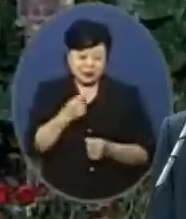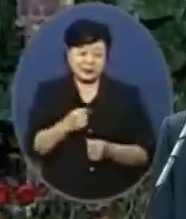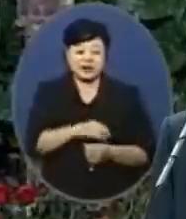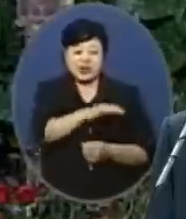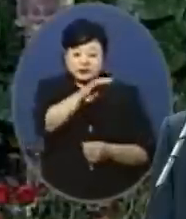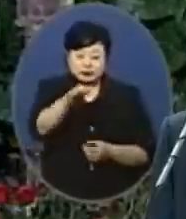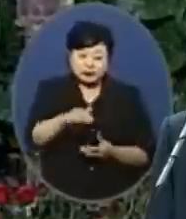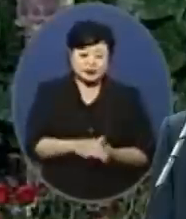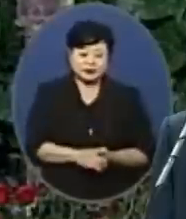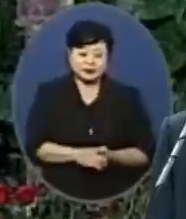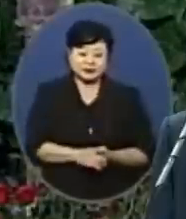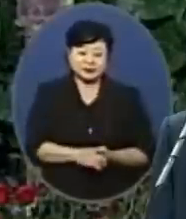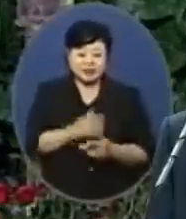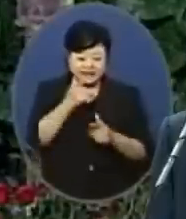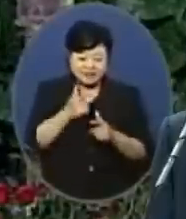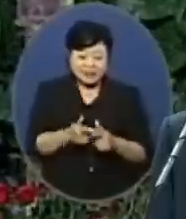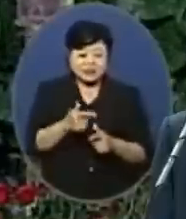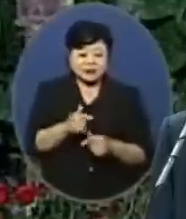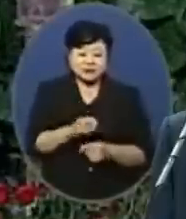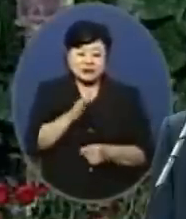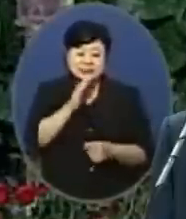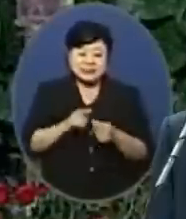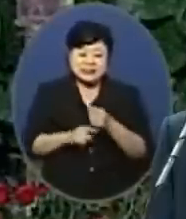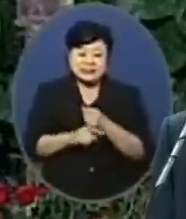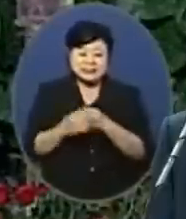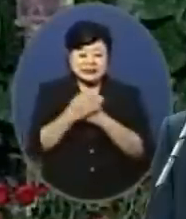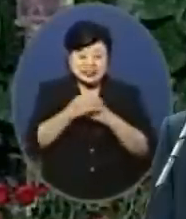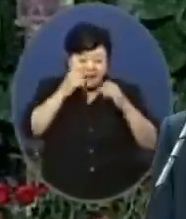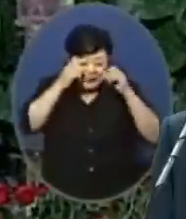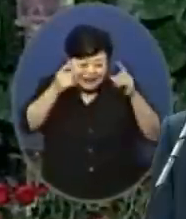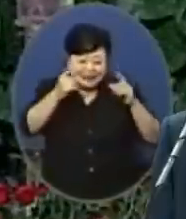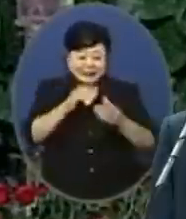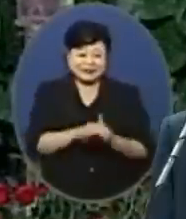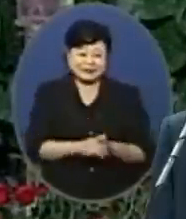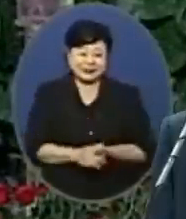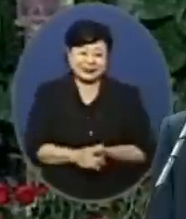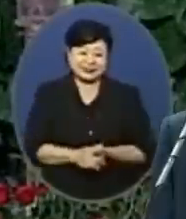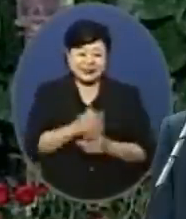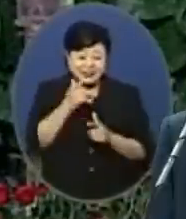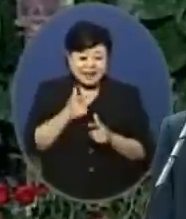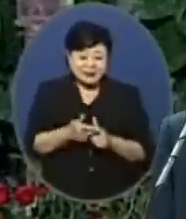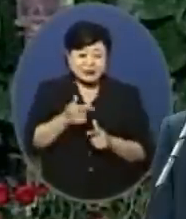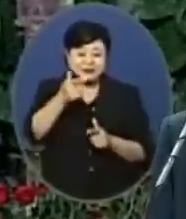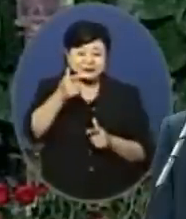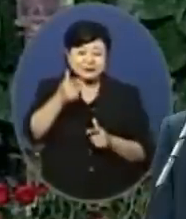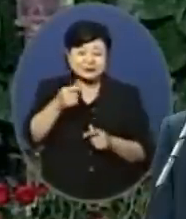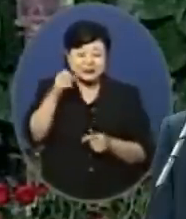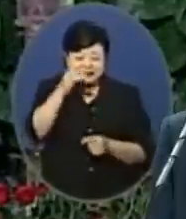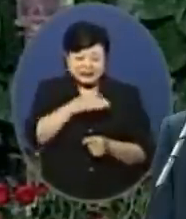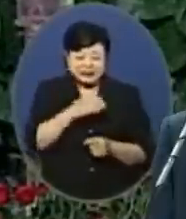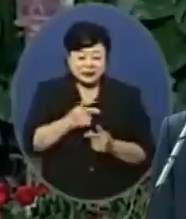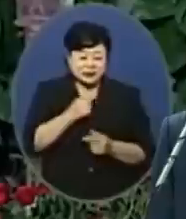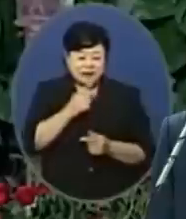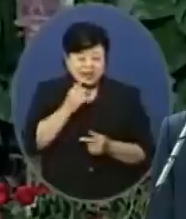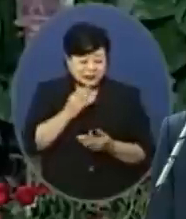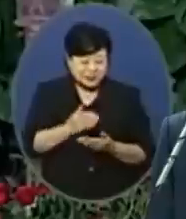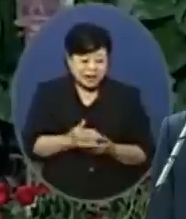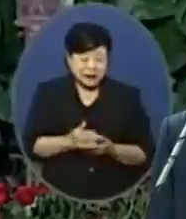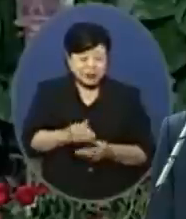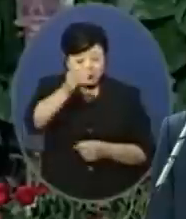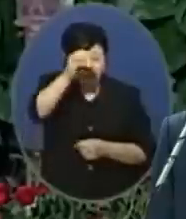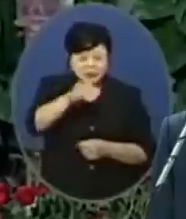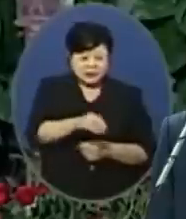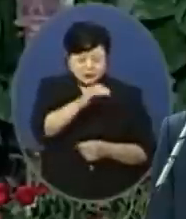우리는 그러므로 예수님의 진리와 은혜를 깨달아야 되는 것입니다. 예수님 그냥 예수님이라고 하지 말고